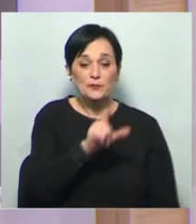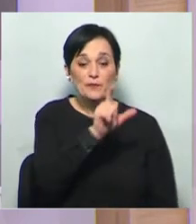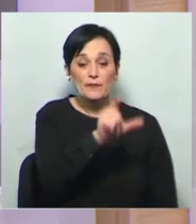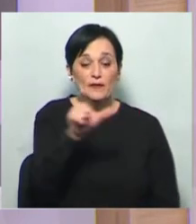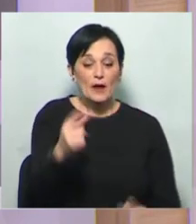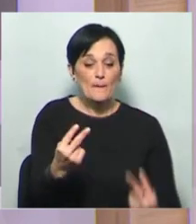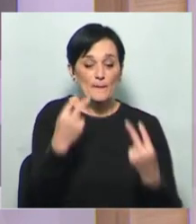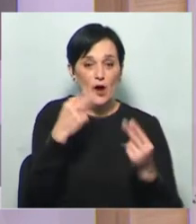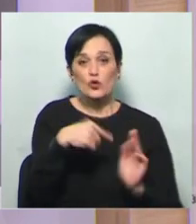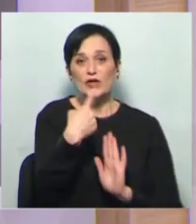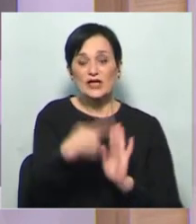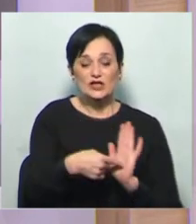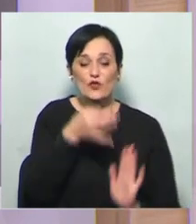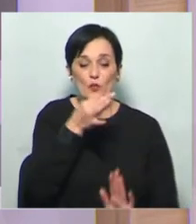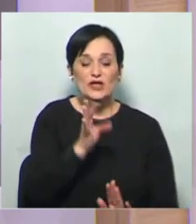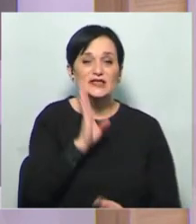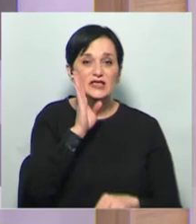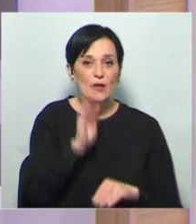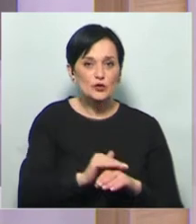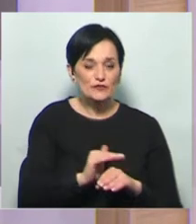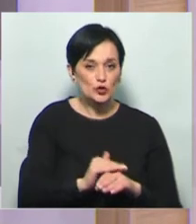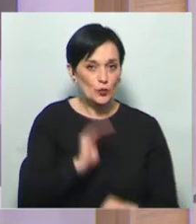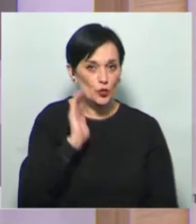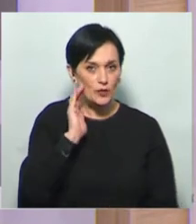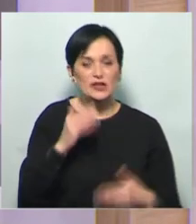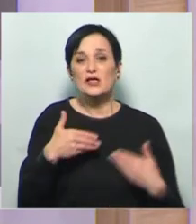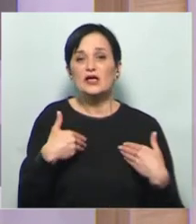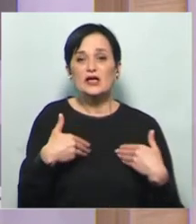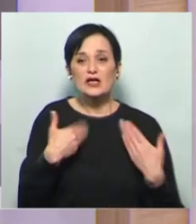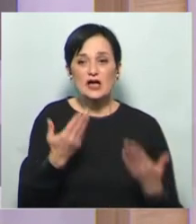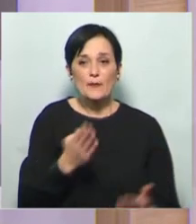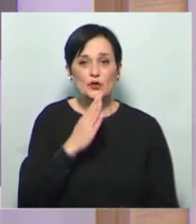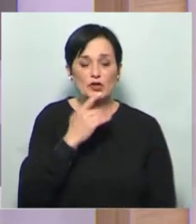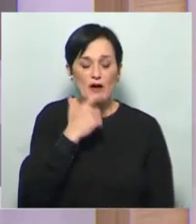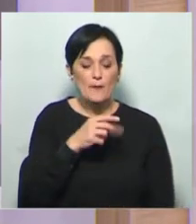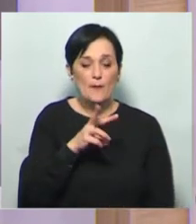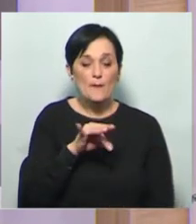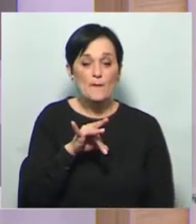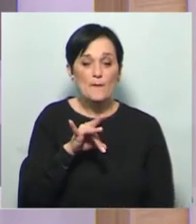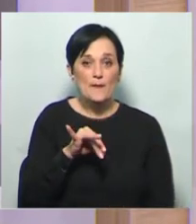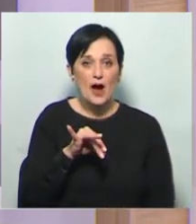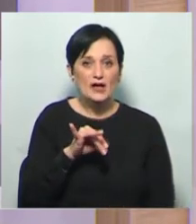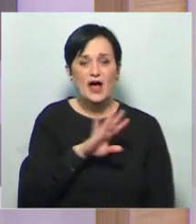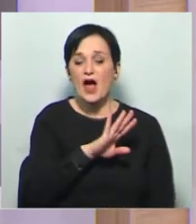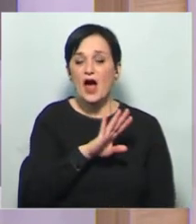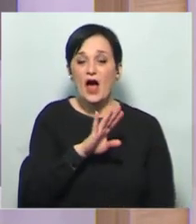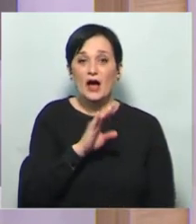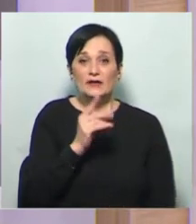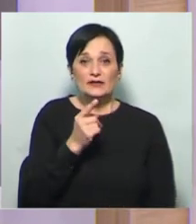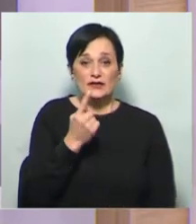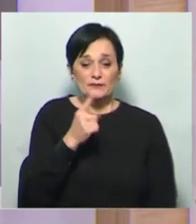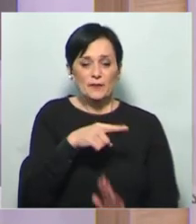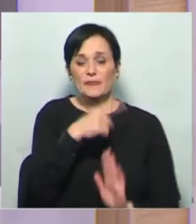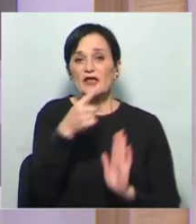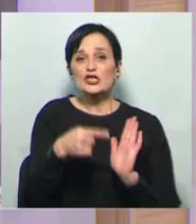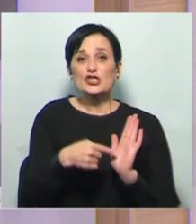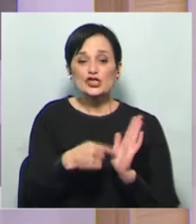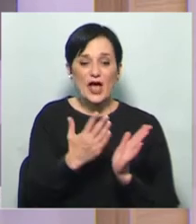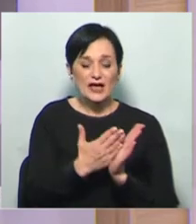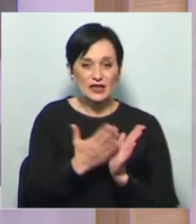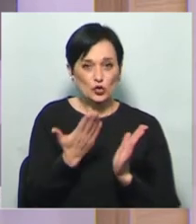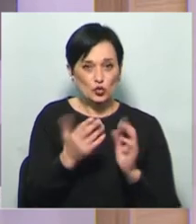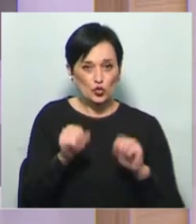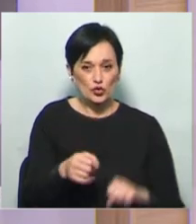კითხვებს უპასუხოთ დილამშვიდობისა გისმენ გამარჯობა ქალბატონო მარი ასეთი შეკითხვა მაქვს თუ შეიძლება